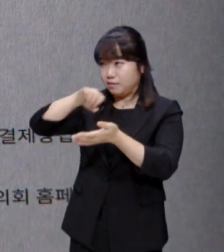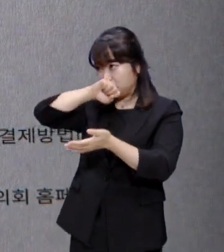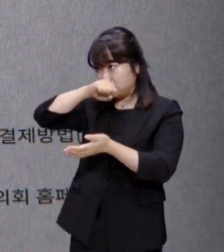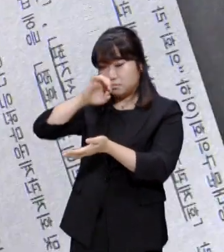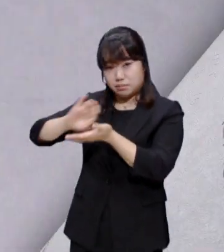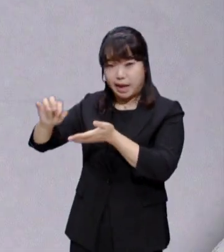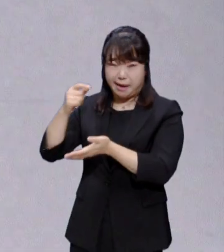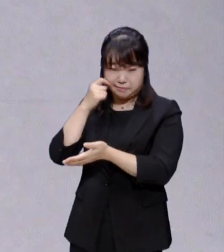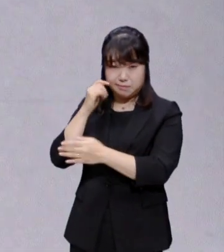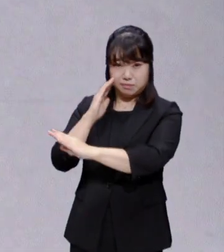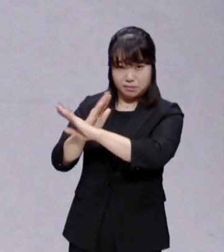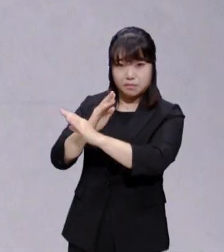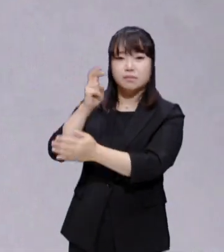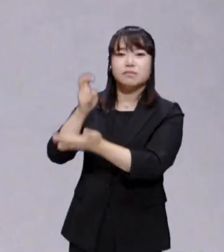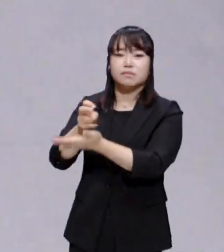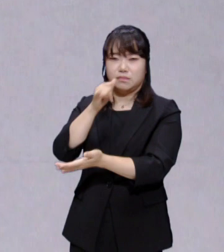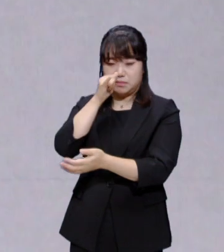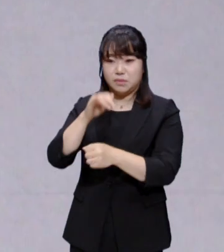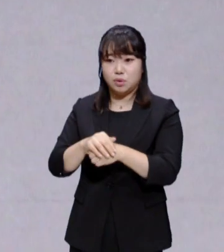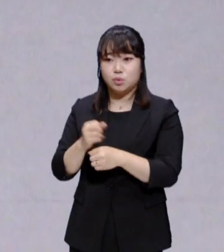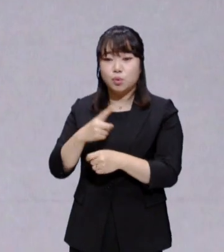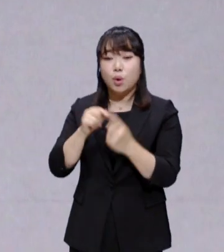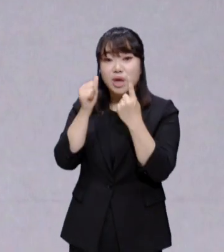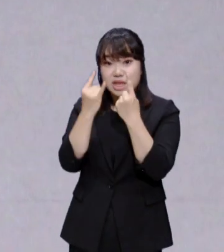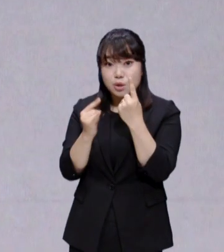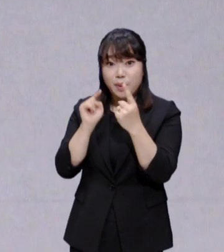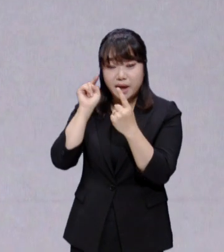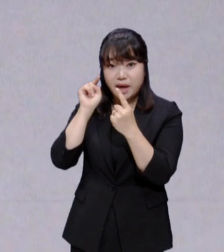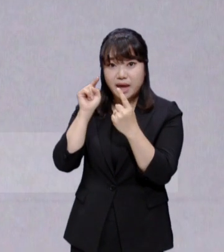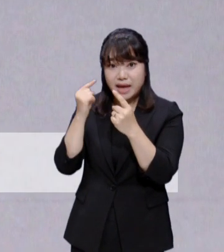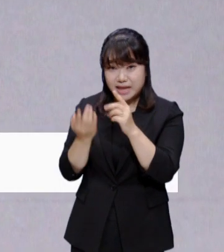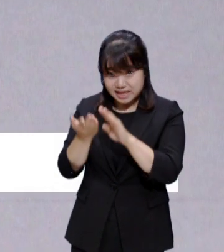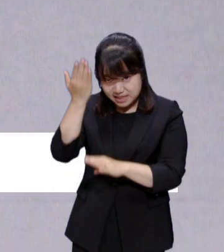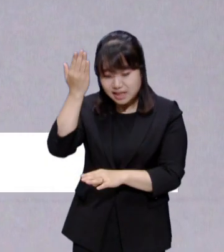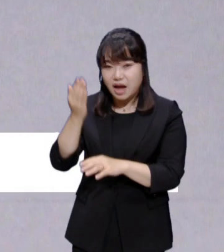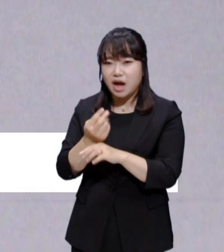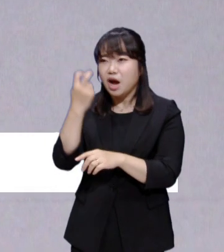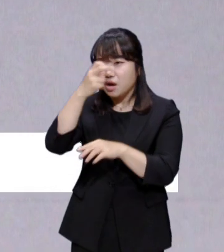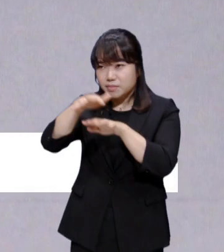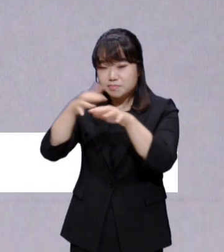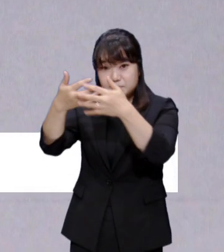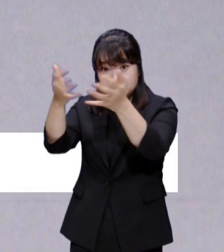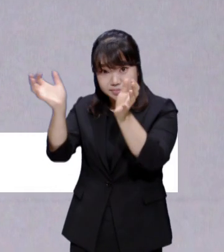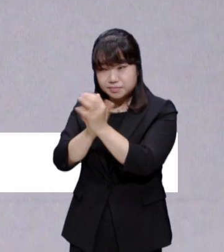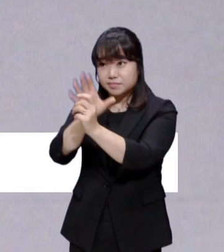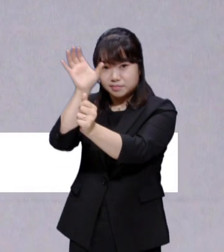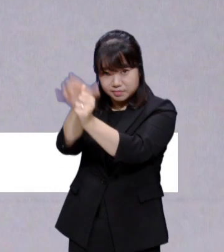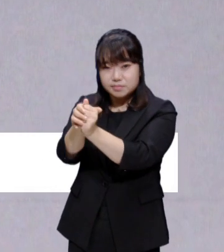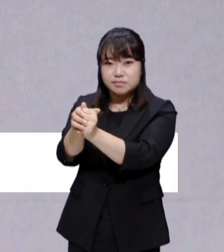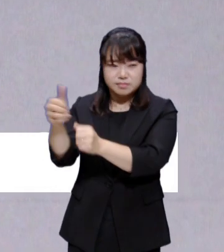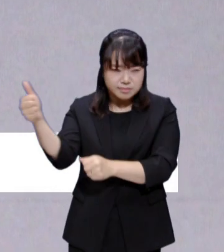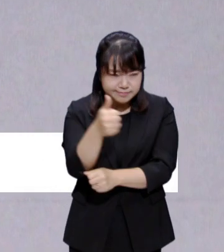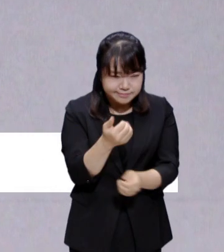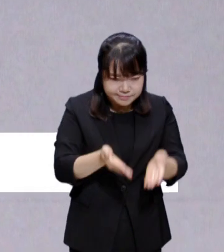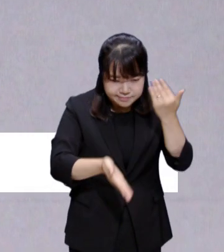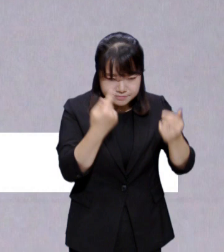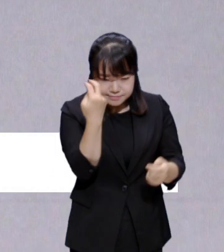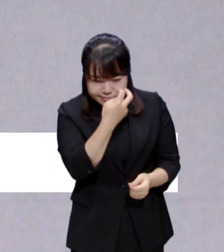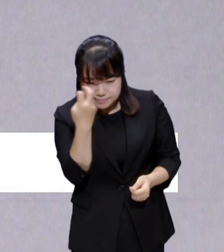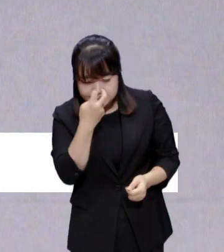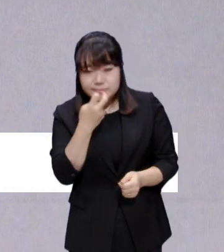있습니다. 특히 연 1회 이상 외부 전문가를 포함한 점검단을 구성해 집행 실태를 점검할 수